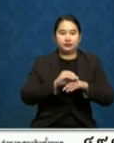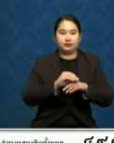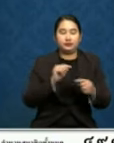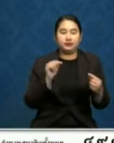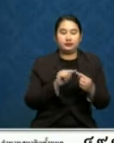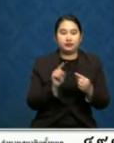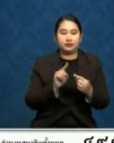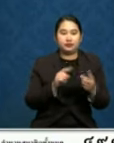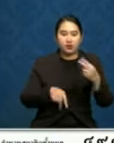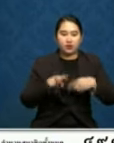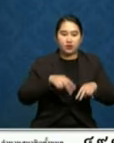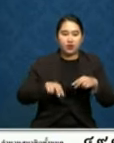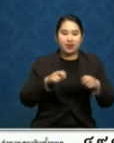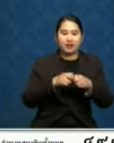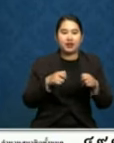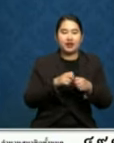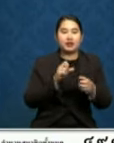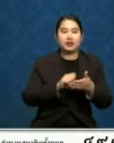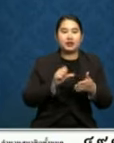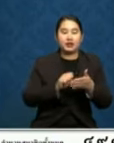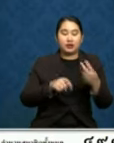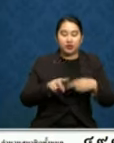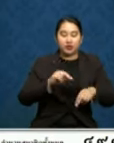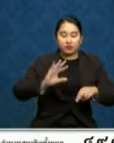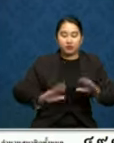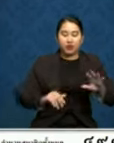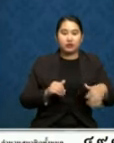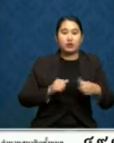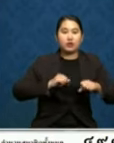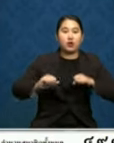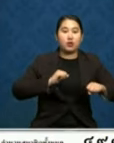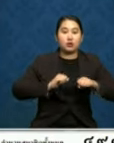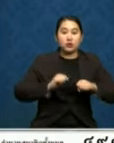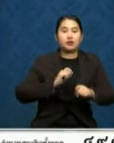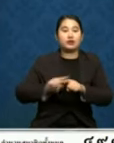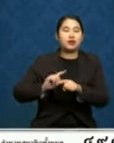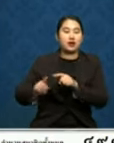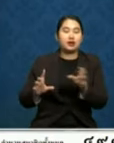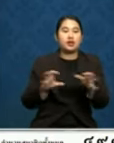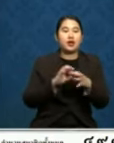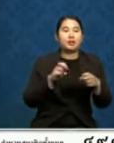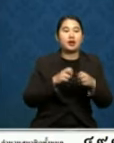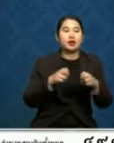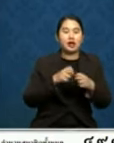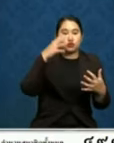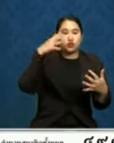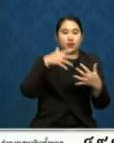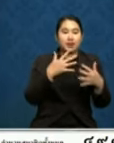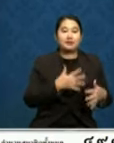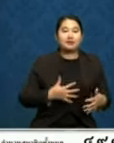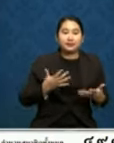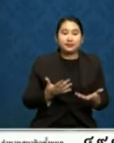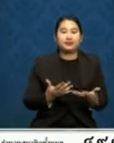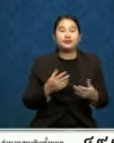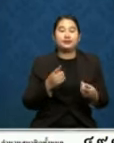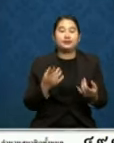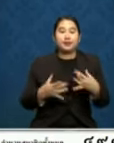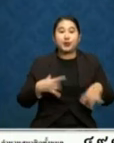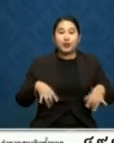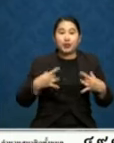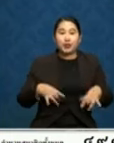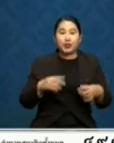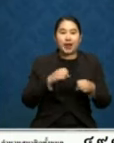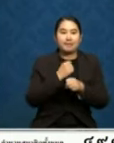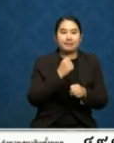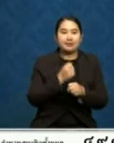ธิภาพในการดูแลแก้ไขบำบัดฟื้นฟูเยาวชนที่สอดรับกับปัญหาสุขภาพจิตและมิติความเสี่ยงในการ